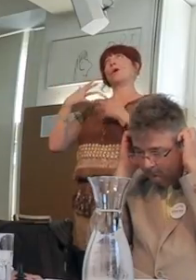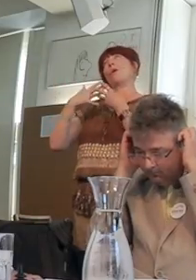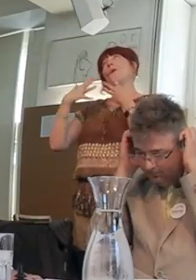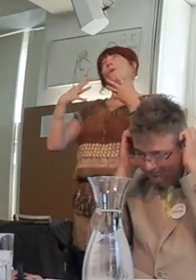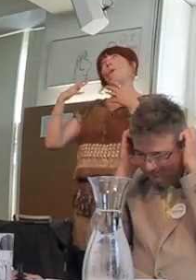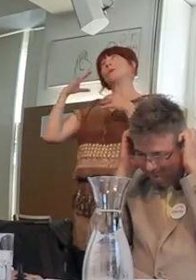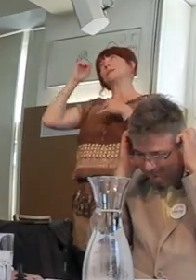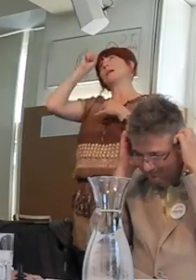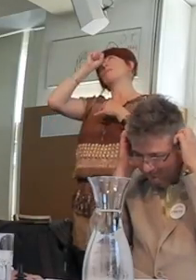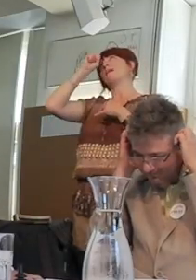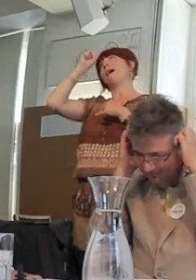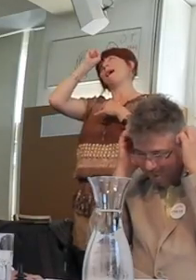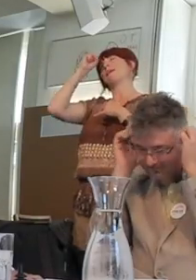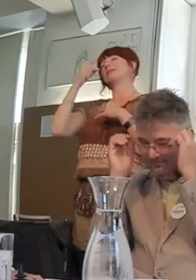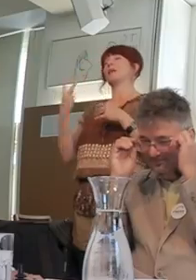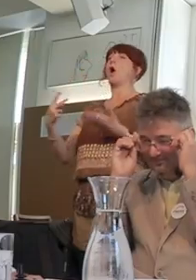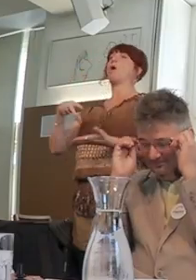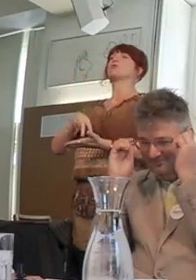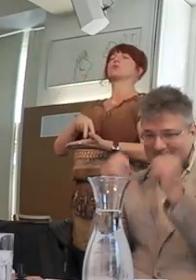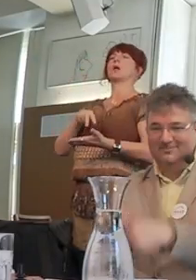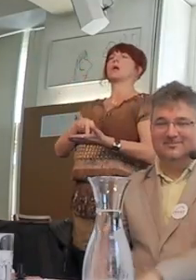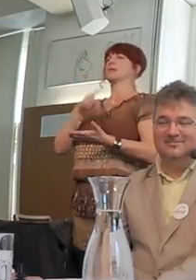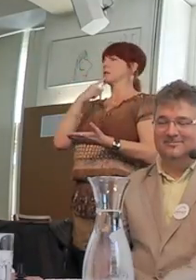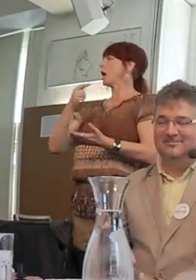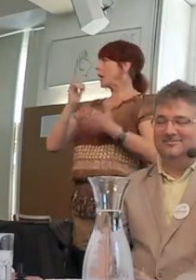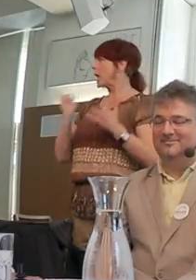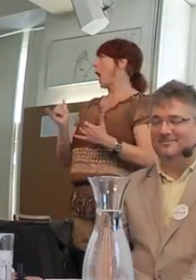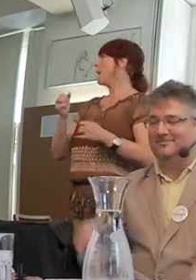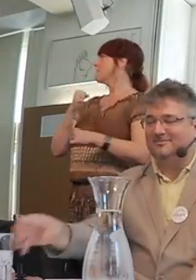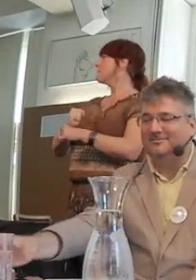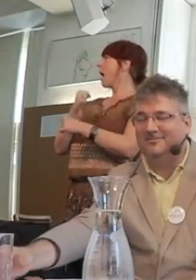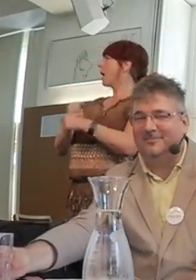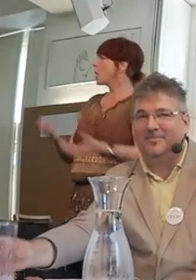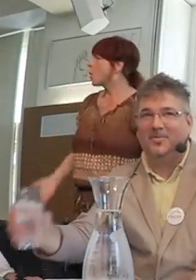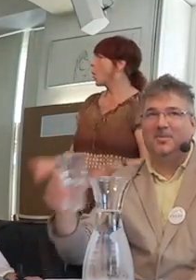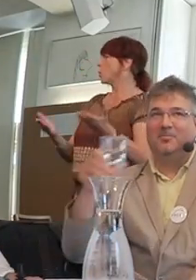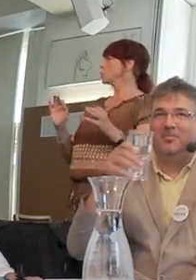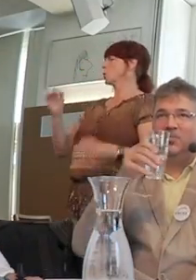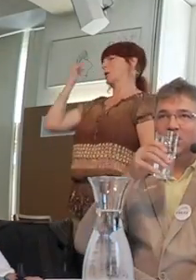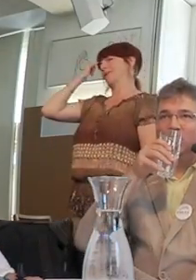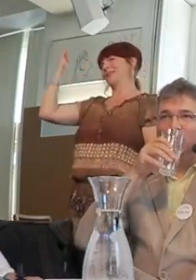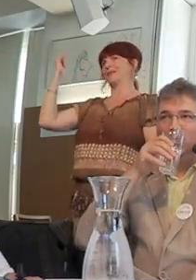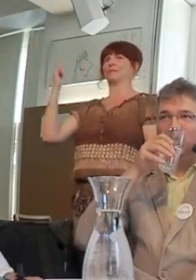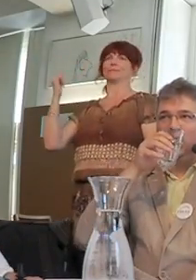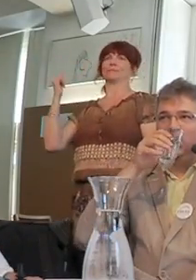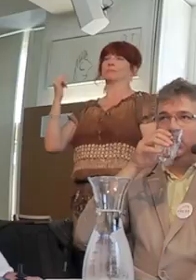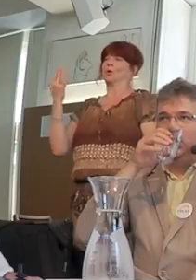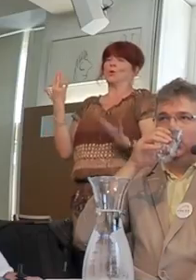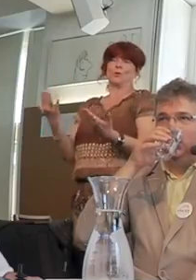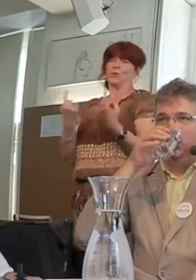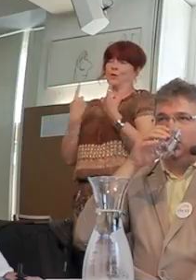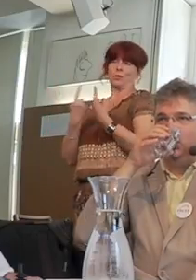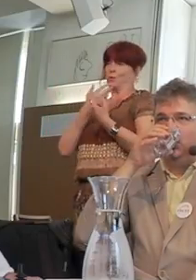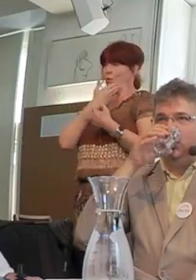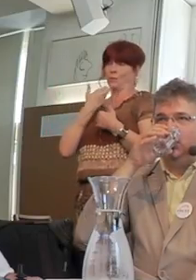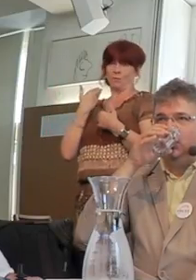Träumen oder so, dass ich dann aufstehe und sage, Wahnsinn, okay, das machen wir. Das ist einfach eine gute Idee. Ja. Also das kann, das ist nicht. Und ich glaube, es